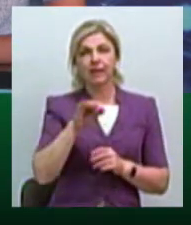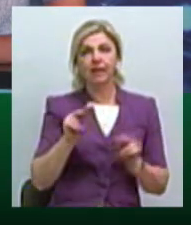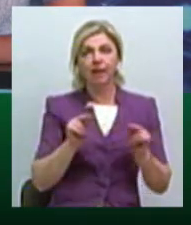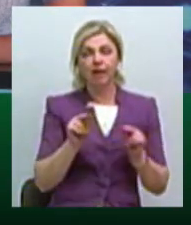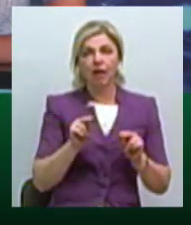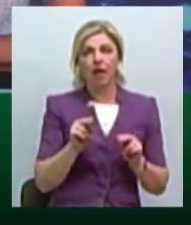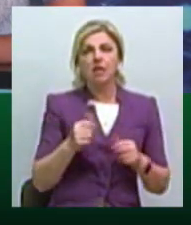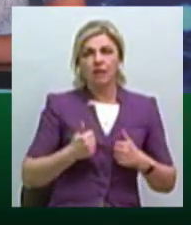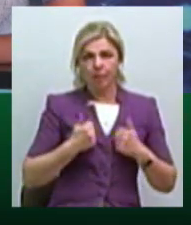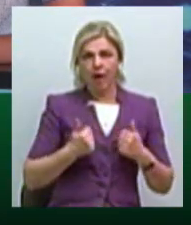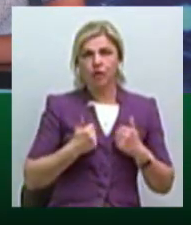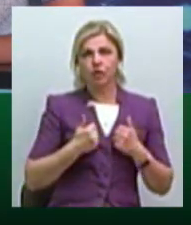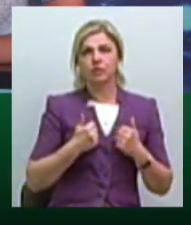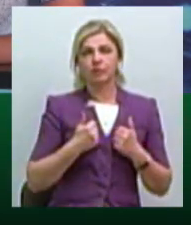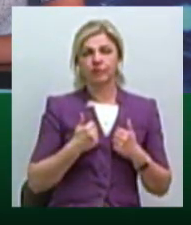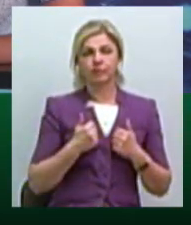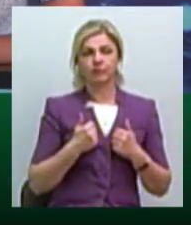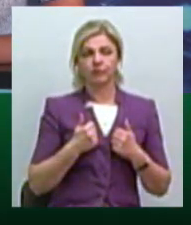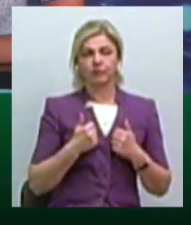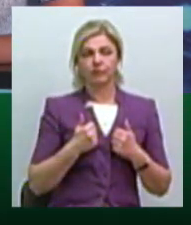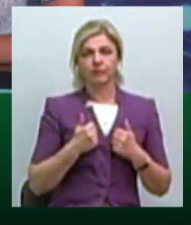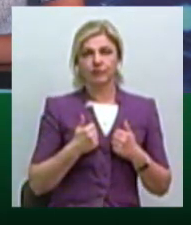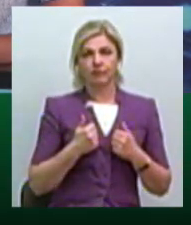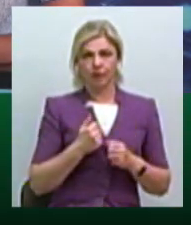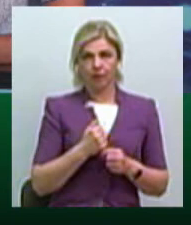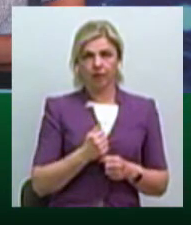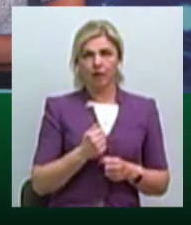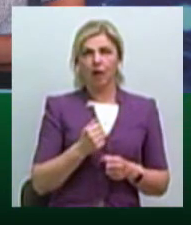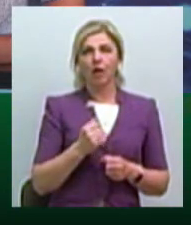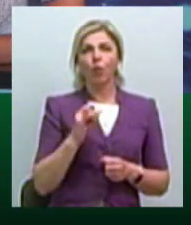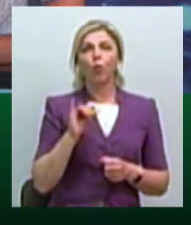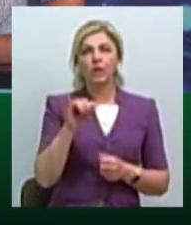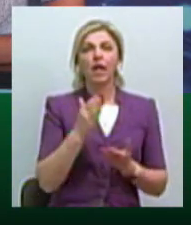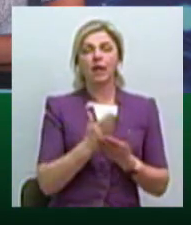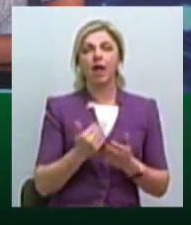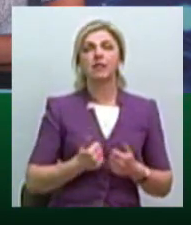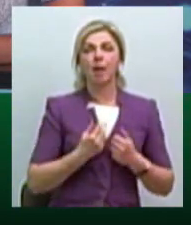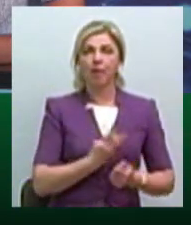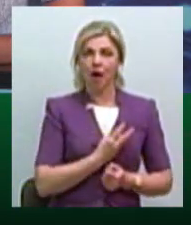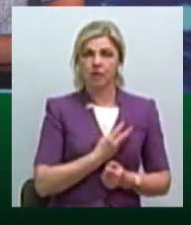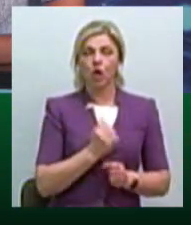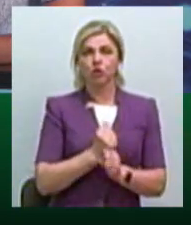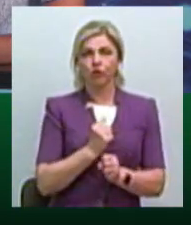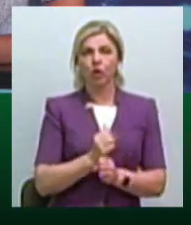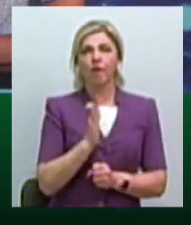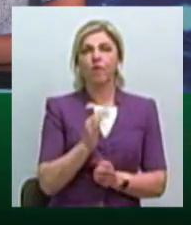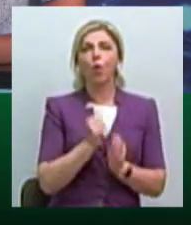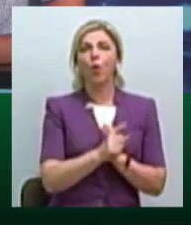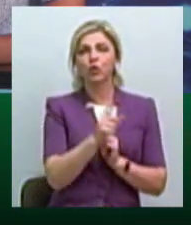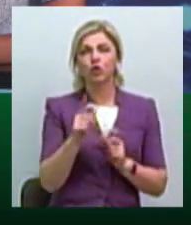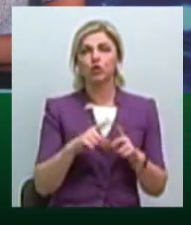часом, кажуть, і в них є намагання створити в кожній школі інклюзивний